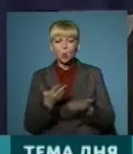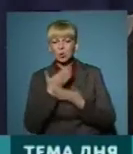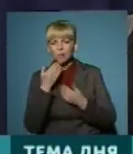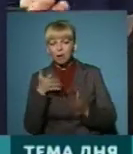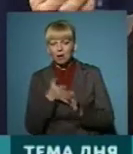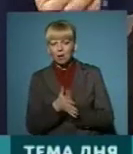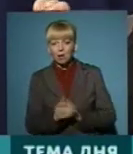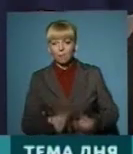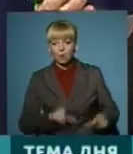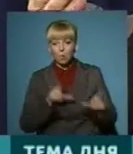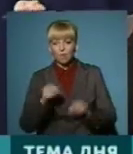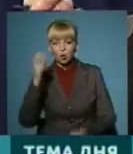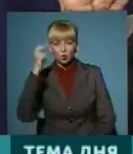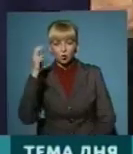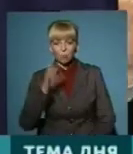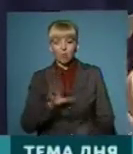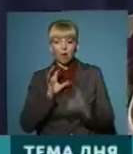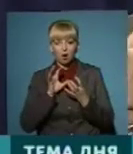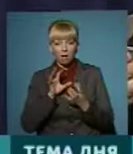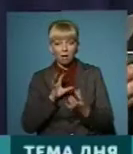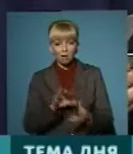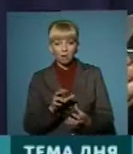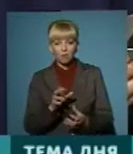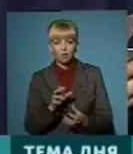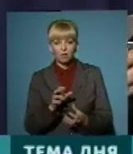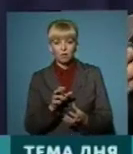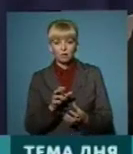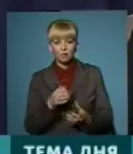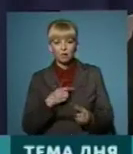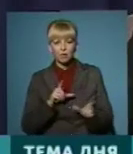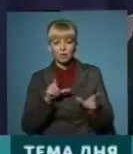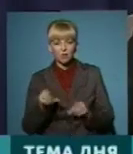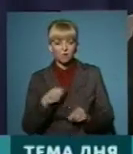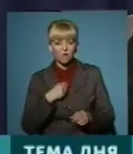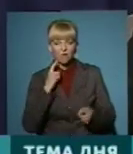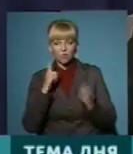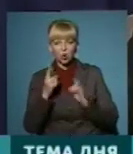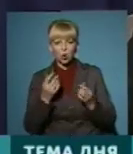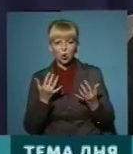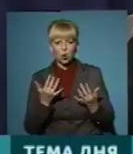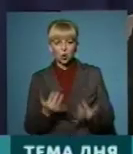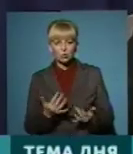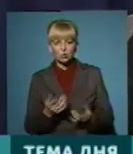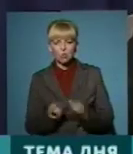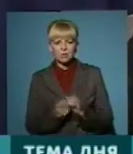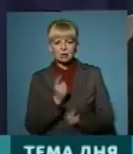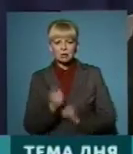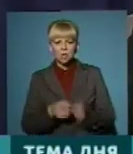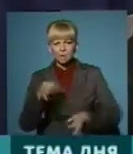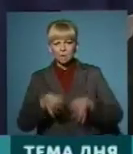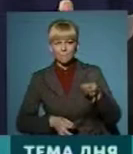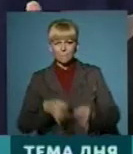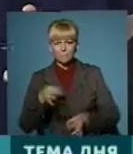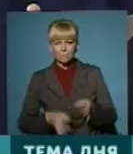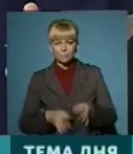потому что поехав в Чернобыль автобусом на 30-летие мы ехали, мы были, конечно, в шоке, насколько відродилась природа, как она умеет, да, вот мы